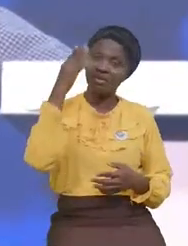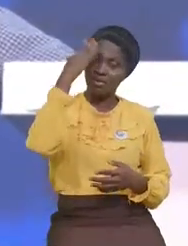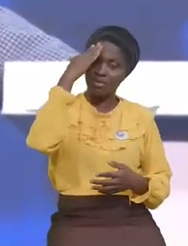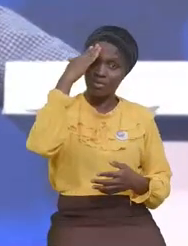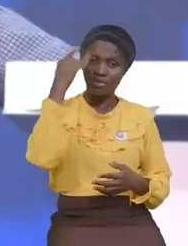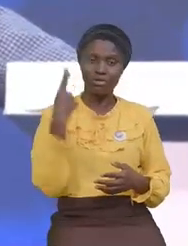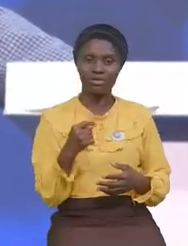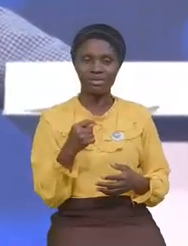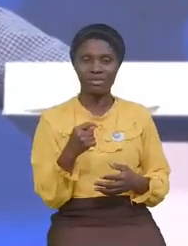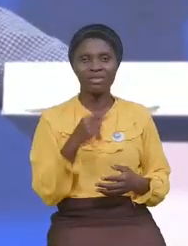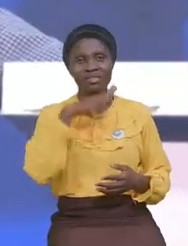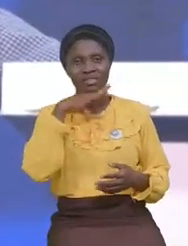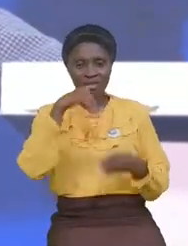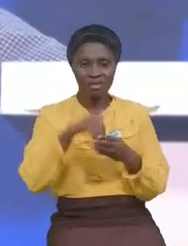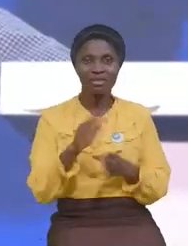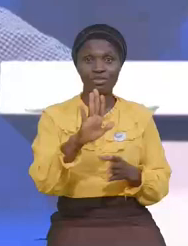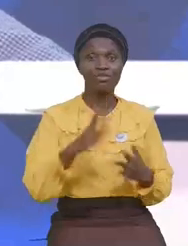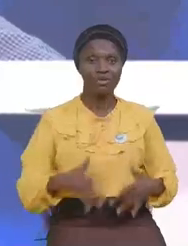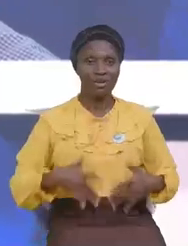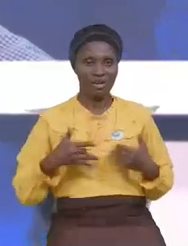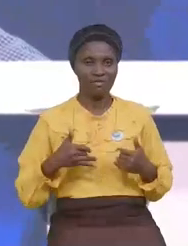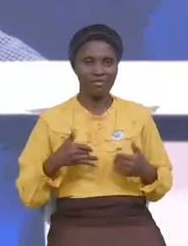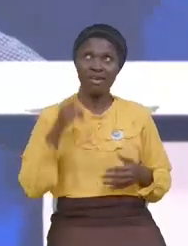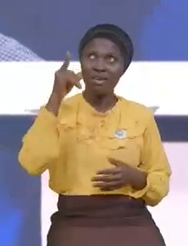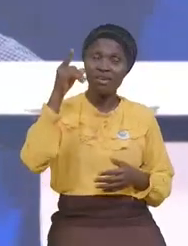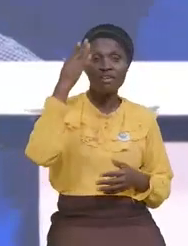Il connaît la condition de ta vie.